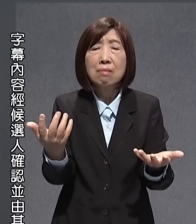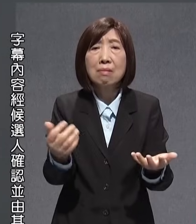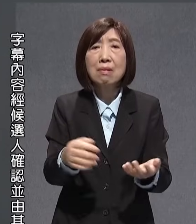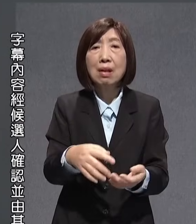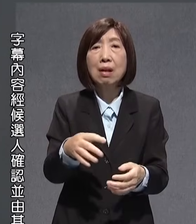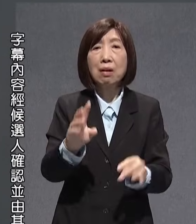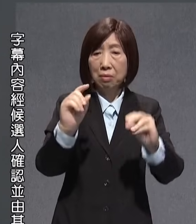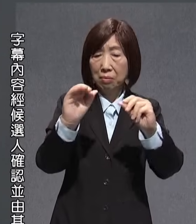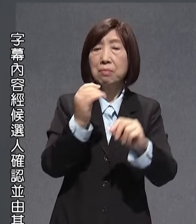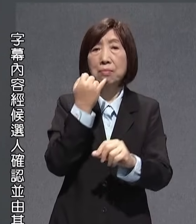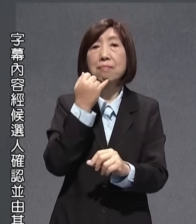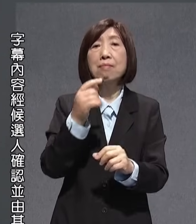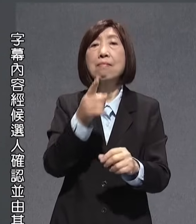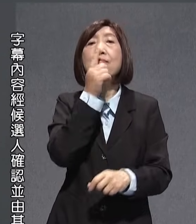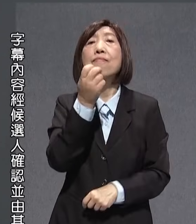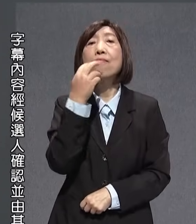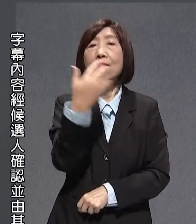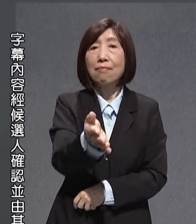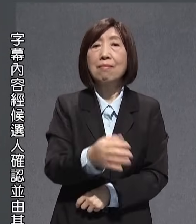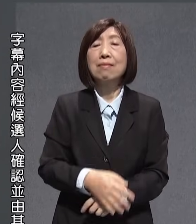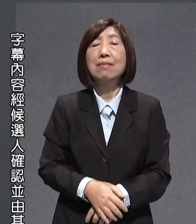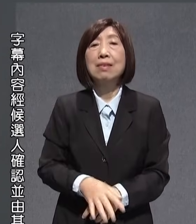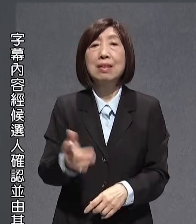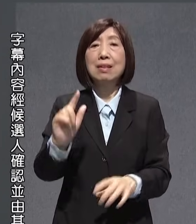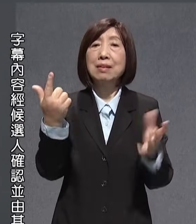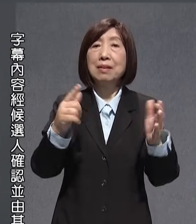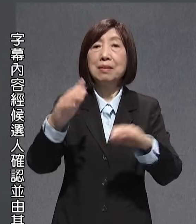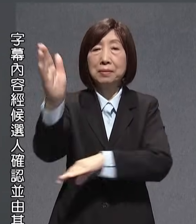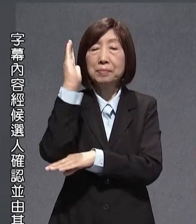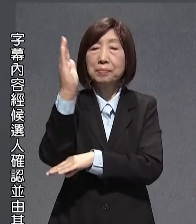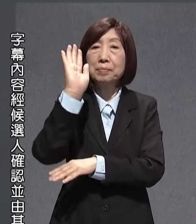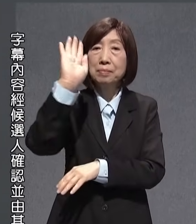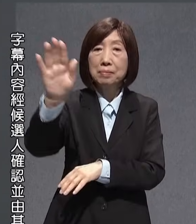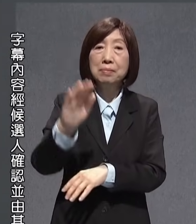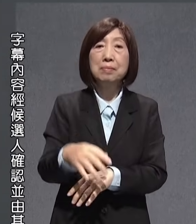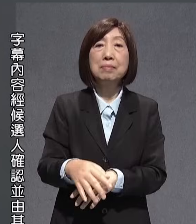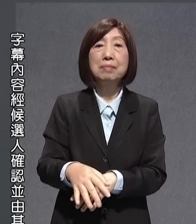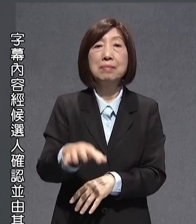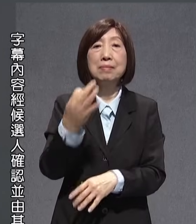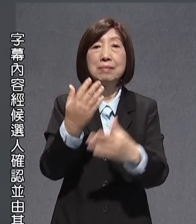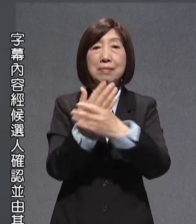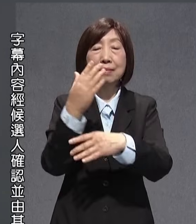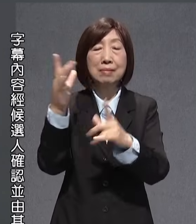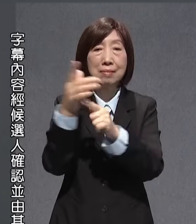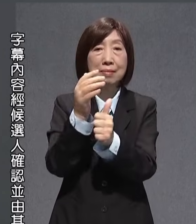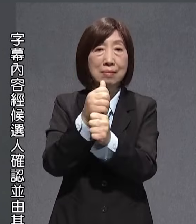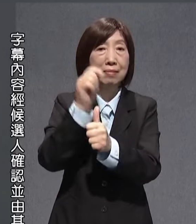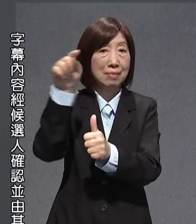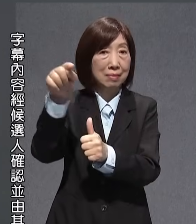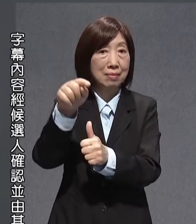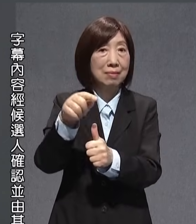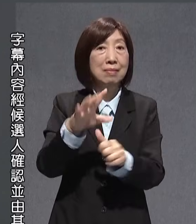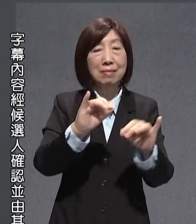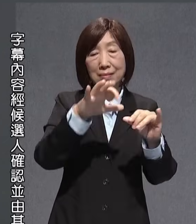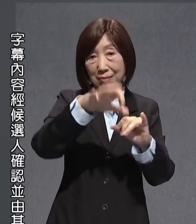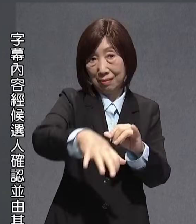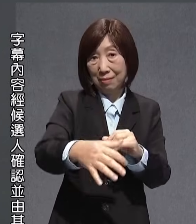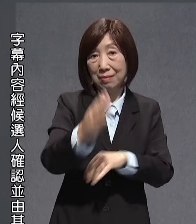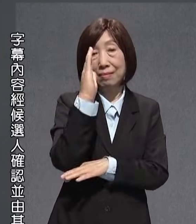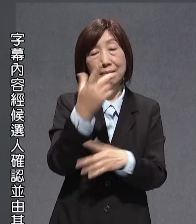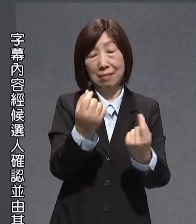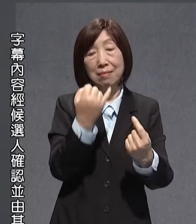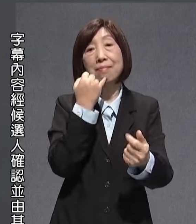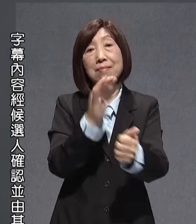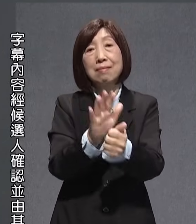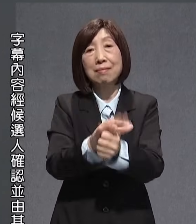可以由中央来，不管是国营事业或者是国有财产署，也可以由地方政府而来。地